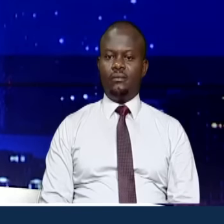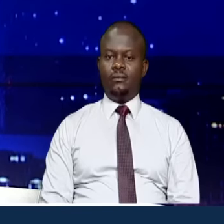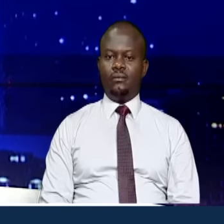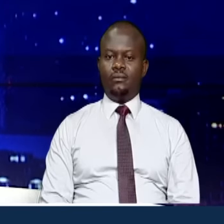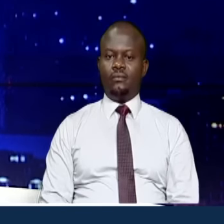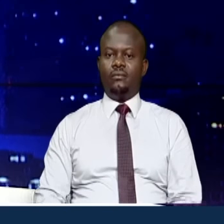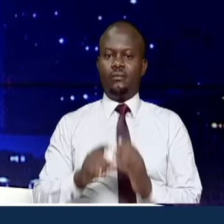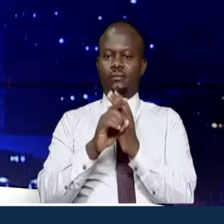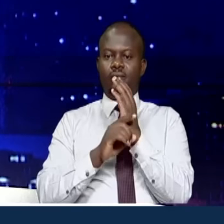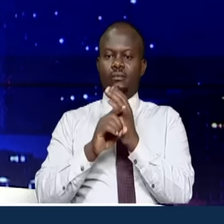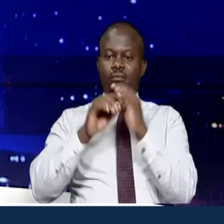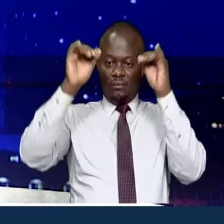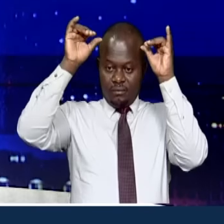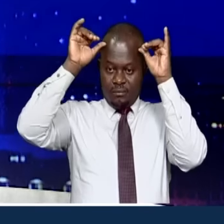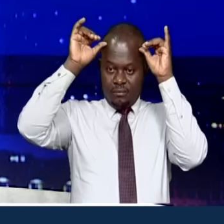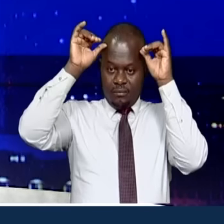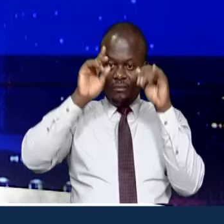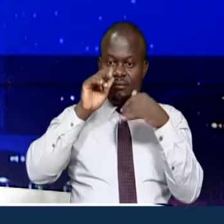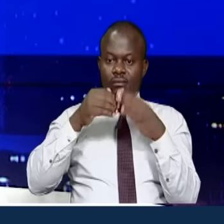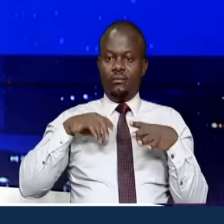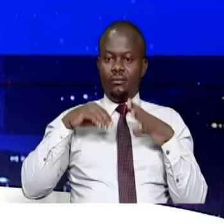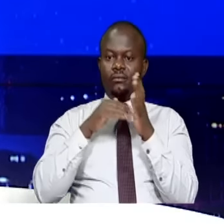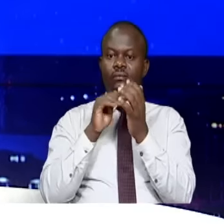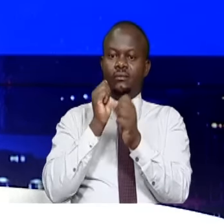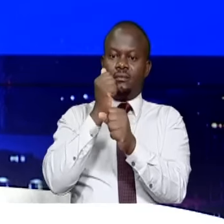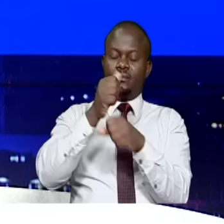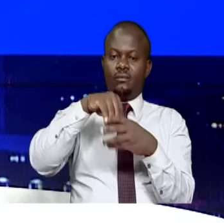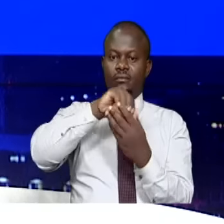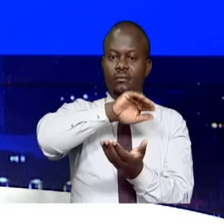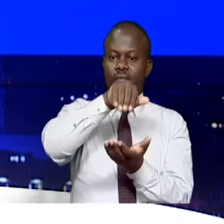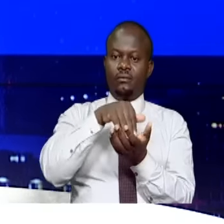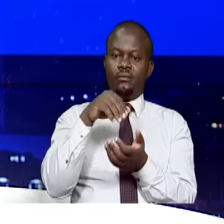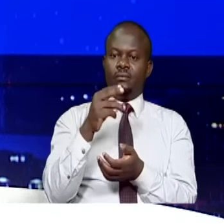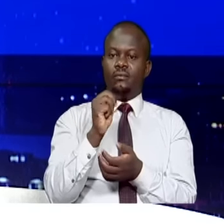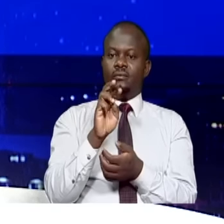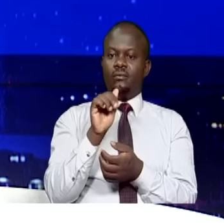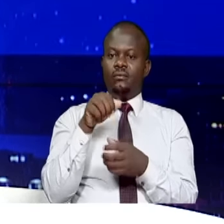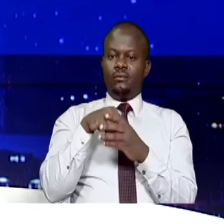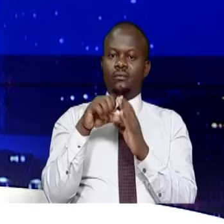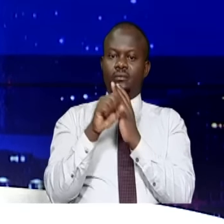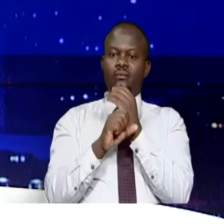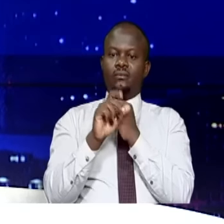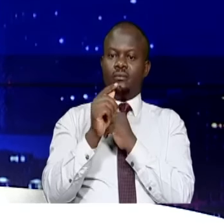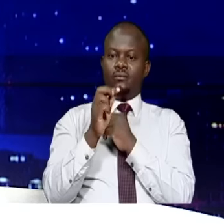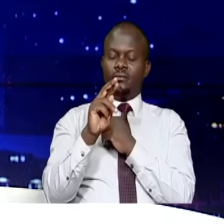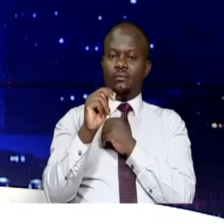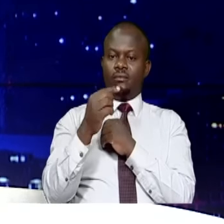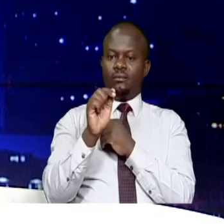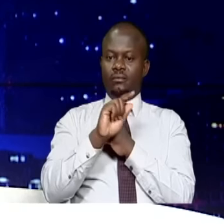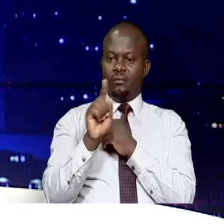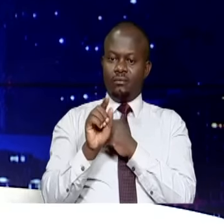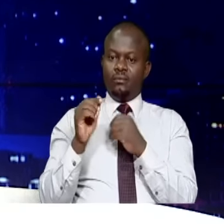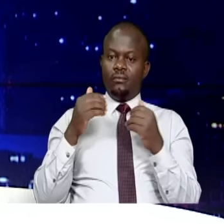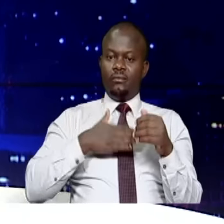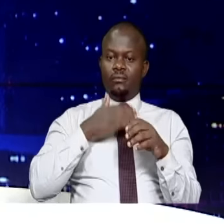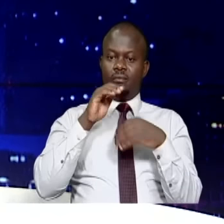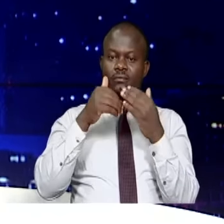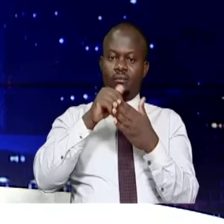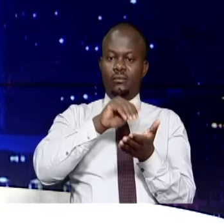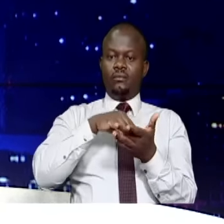Mu karere ka Nyagatare ho abatuye ndetse n'abakorera muri centre ya Humure iri mu murenge wa Karangazi barishimira ko iyi centre